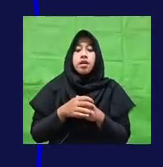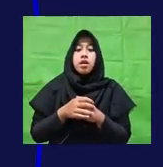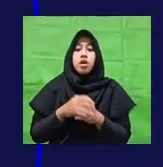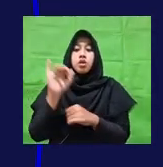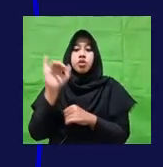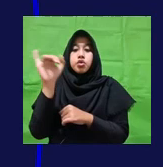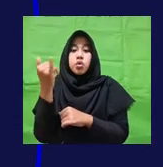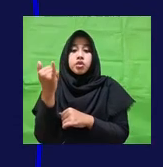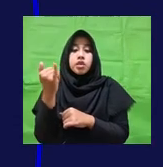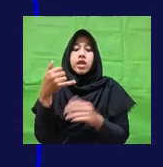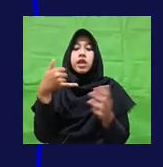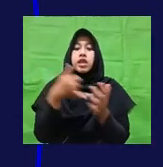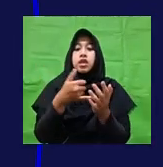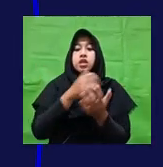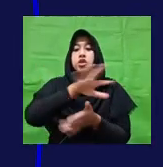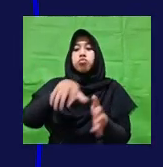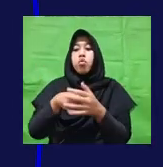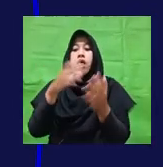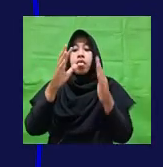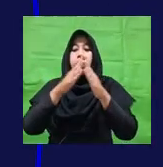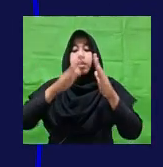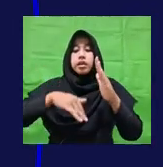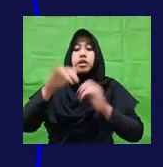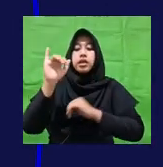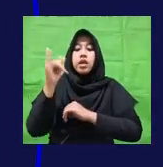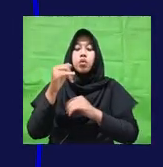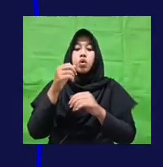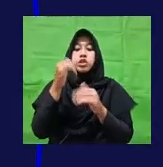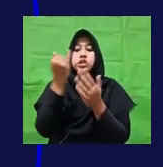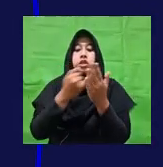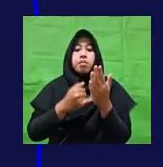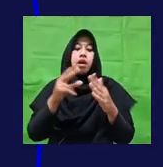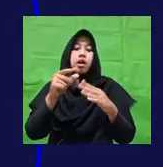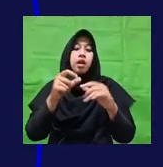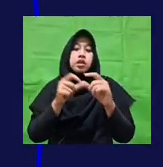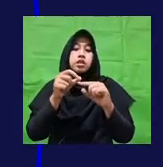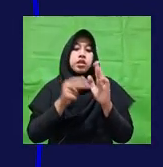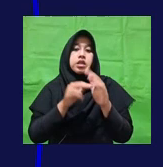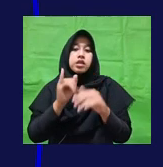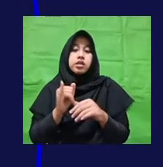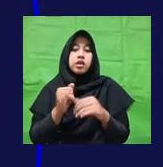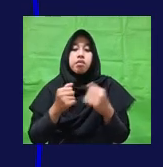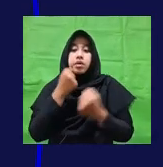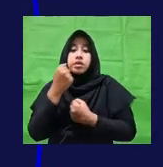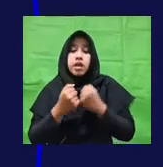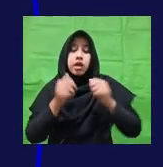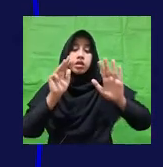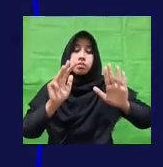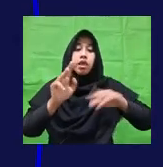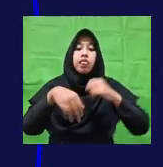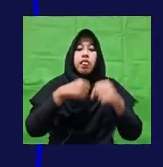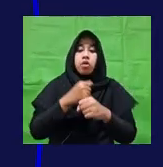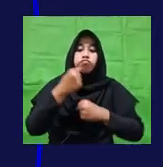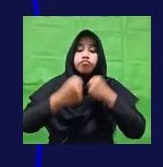ruang tinggal sementara bagi seniman residensi. 9 tahun menjalankan residensi, memfasilitasi pertemuan antara seniman Indonesia